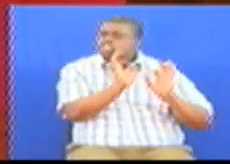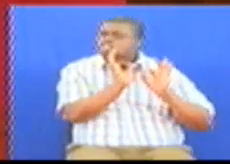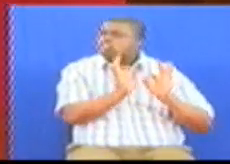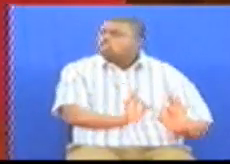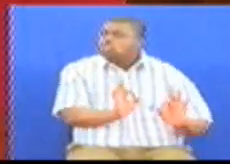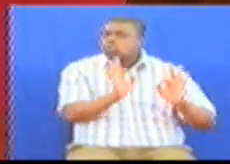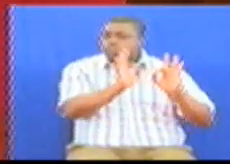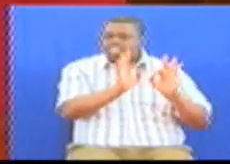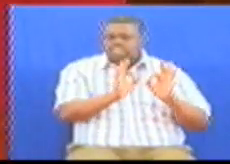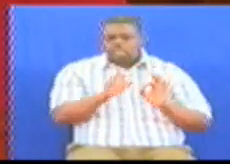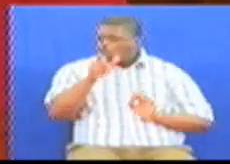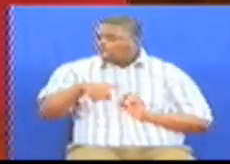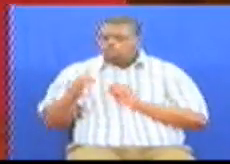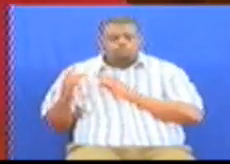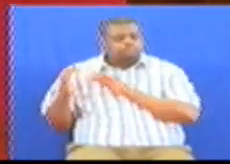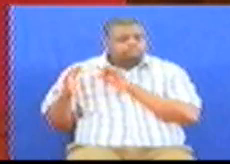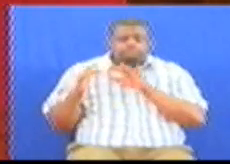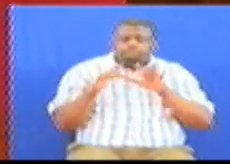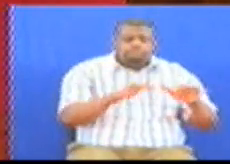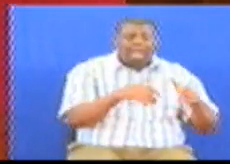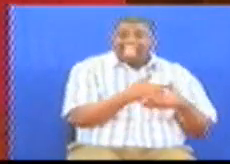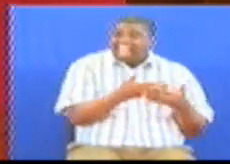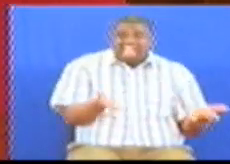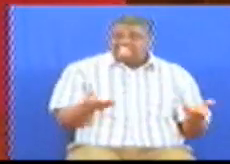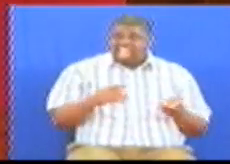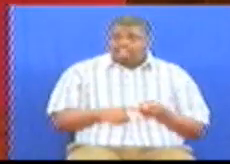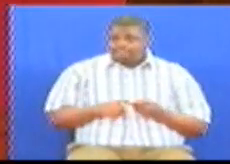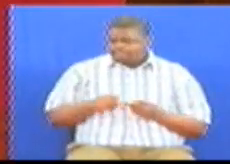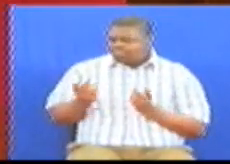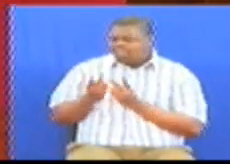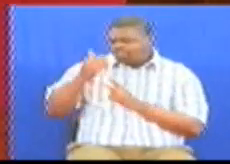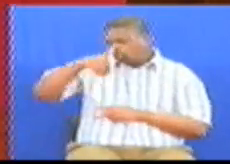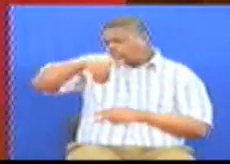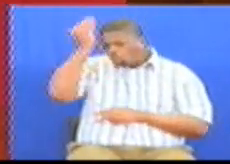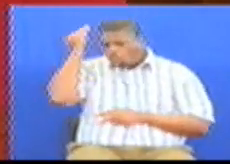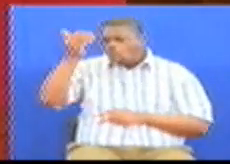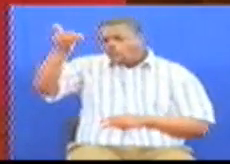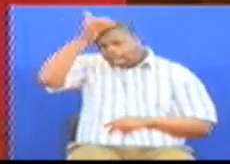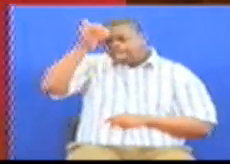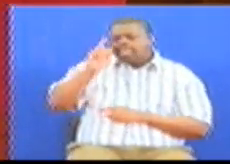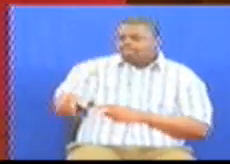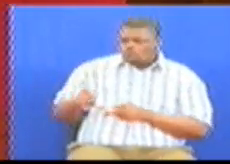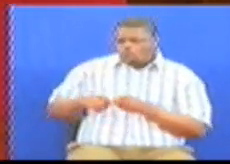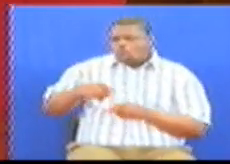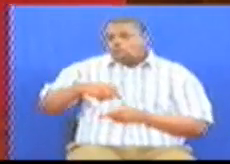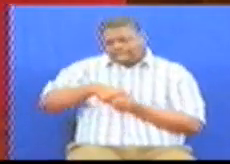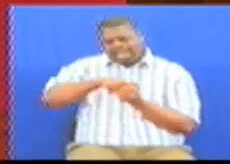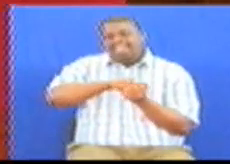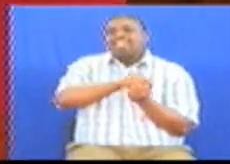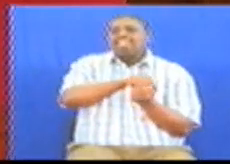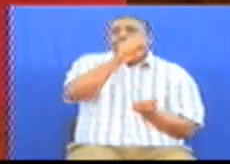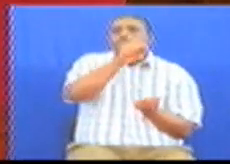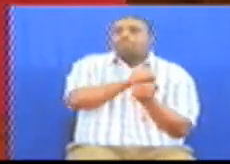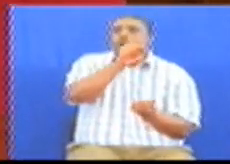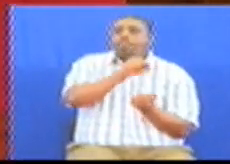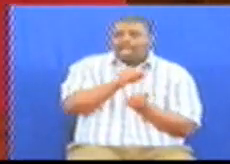Haina msongamano, haina chochote ambacho unaweza kosa. Na kuna chuo pale kinatoa manesi na inatoa diploma za